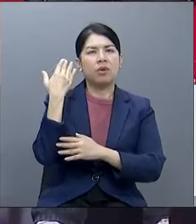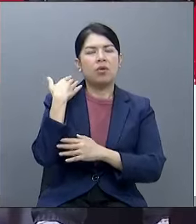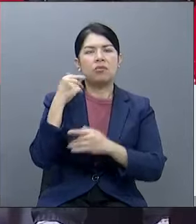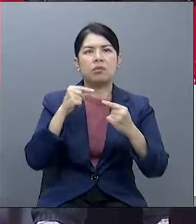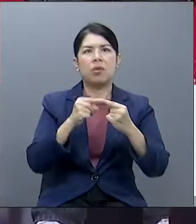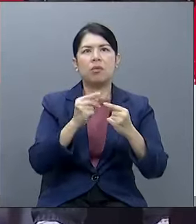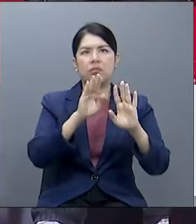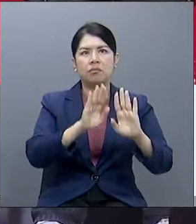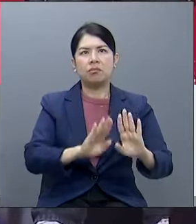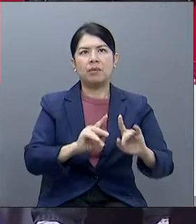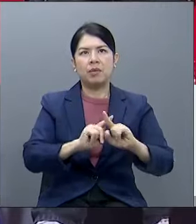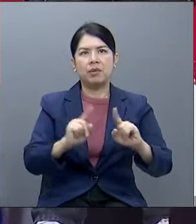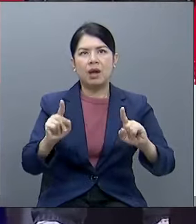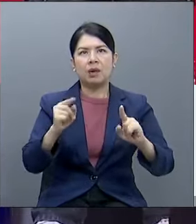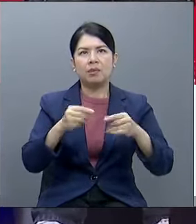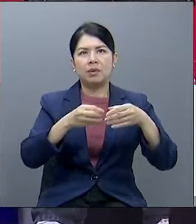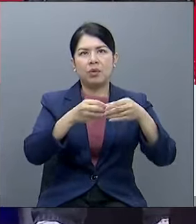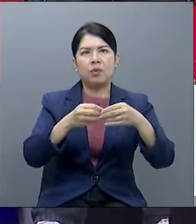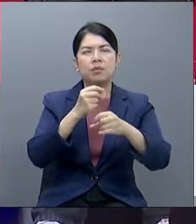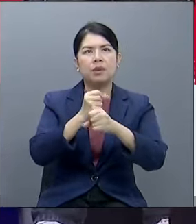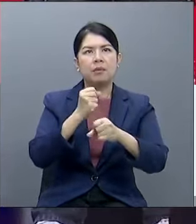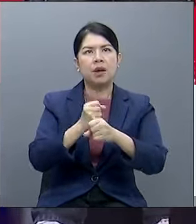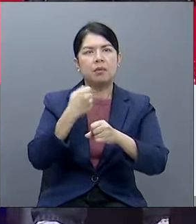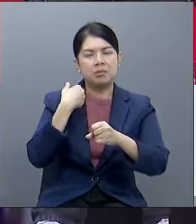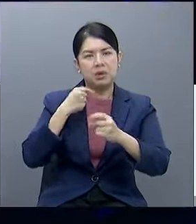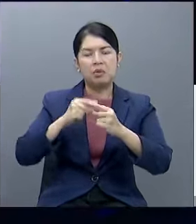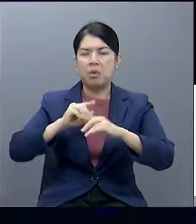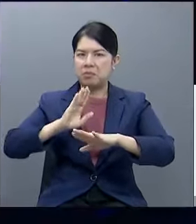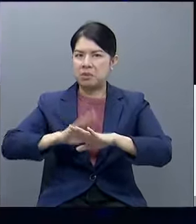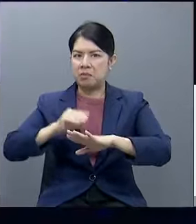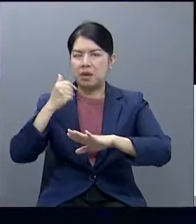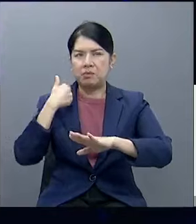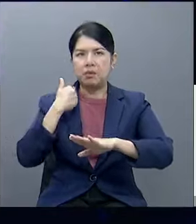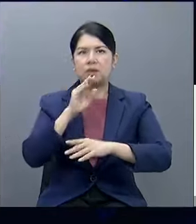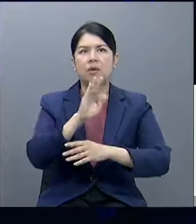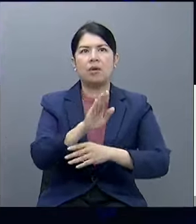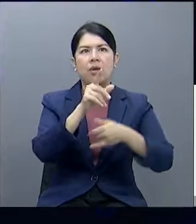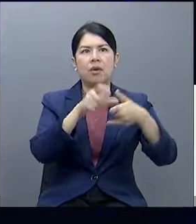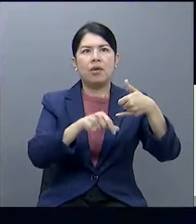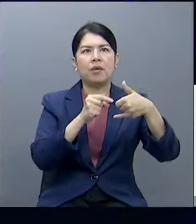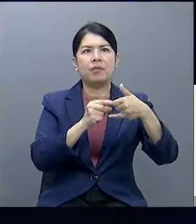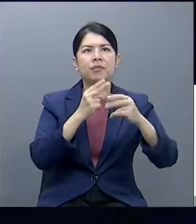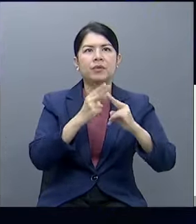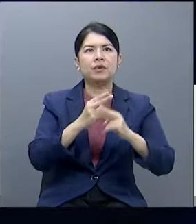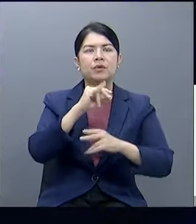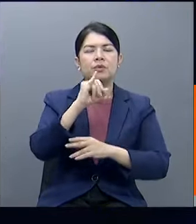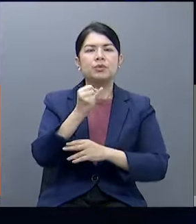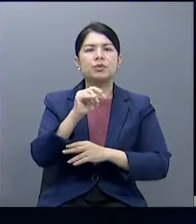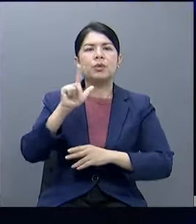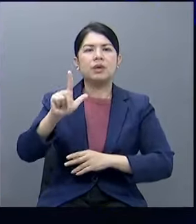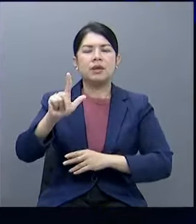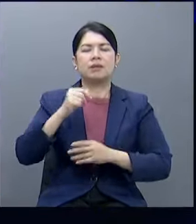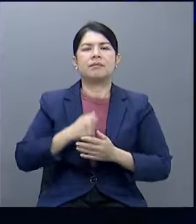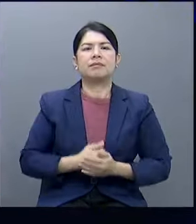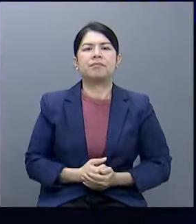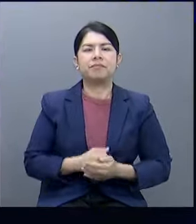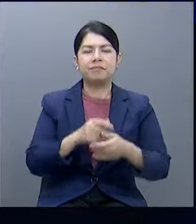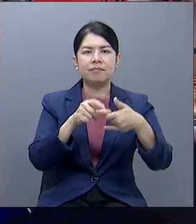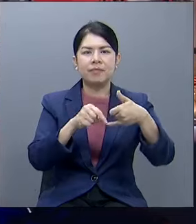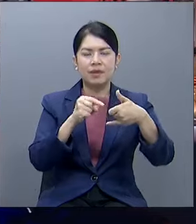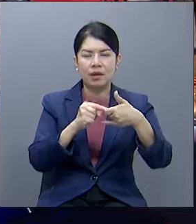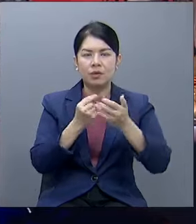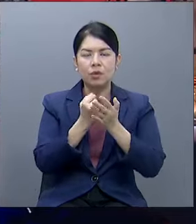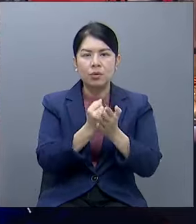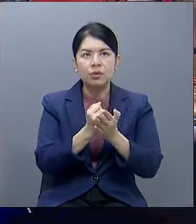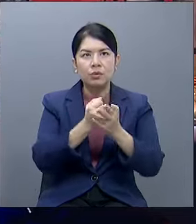ได้ซึ่งได้ทีมเบื้องหลังค่ะเป็นมือฉมังเลยของวงการเพลงยุคใหม่เช่นจูเลียนแครีอาจารย์สายแจ๊สรุ่นใหม่รับหน้าที่โวคอลโ